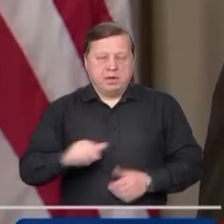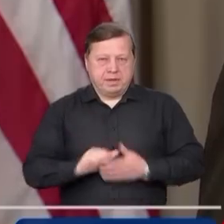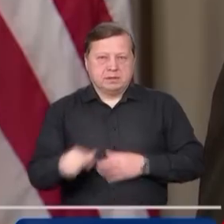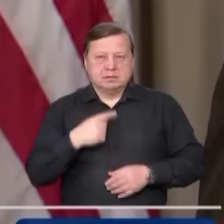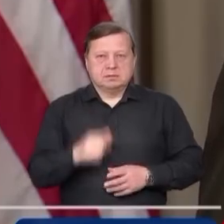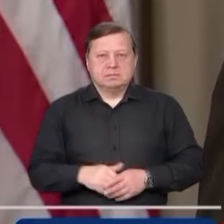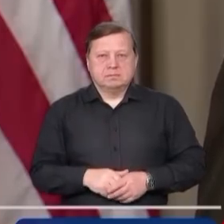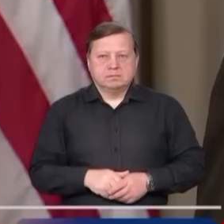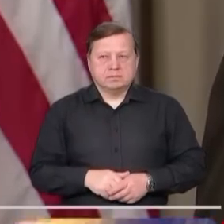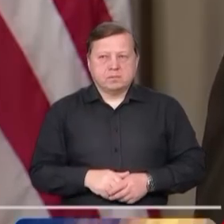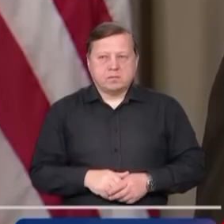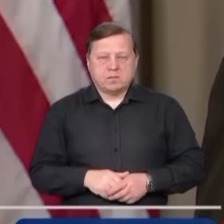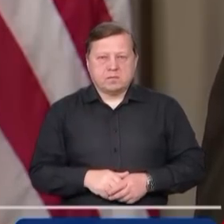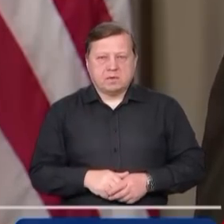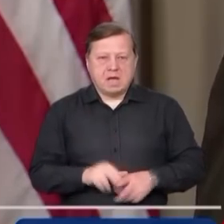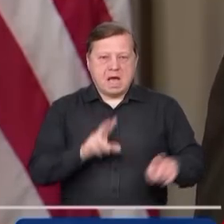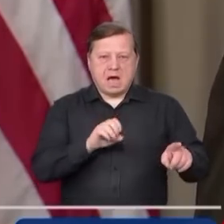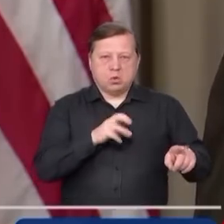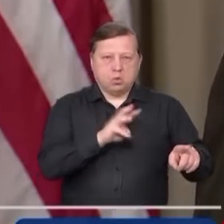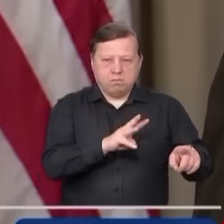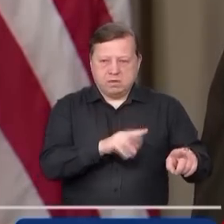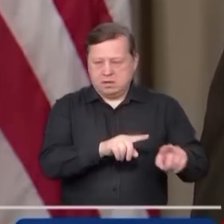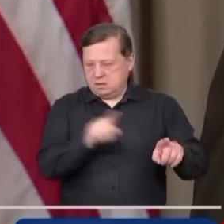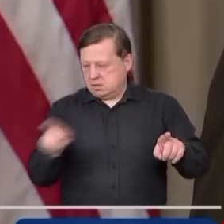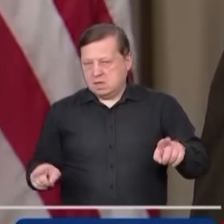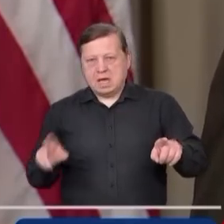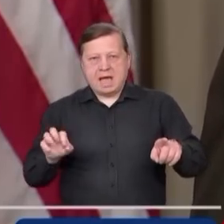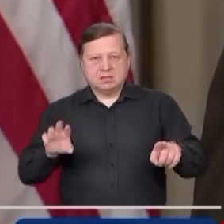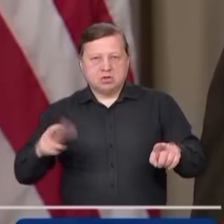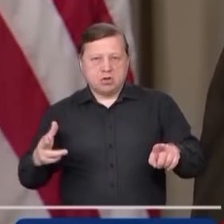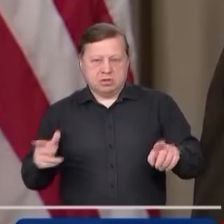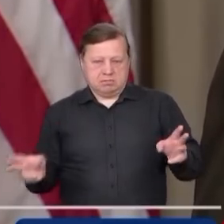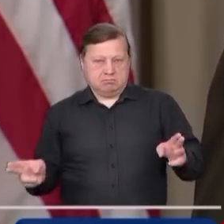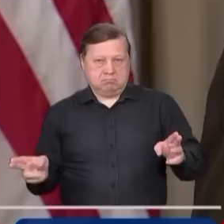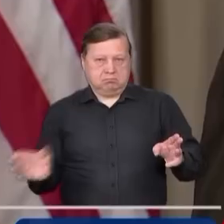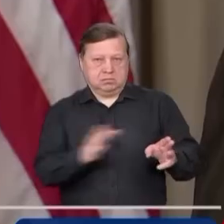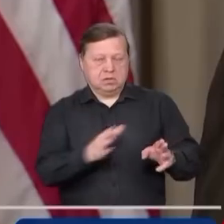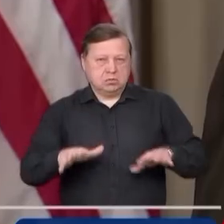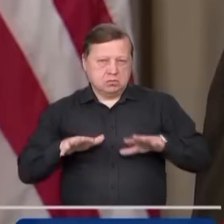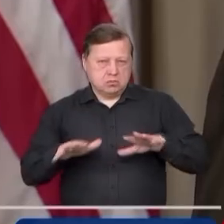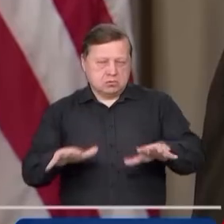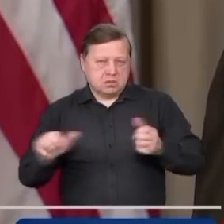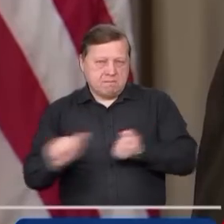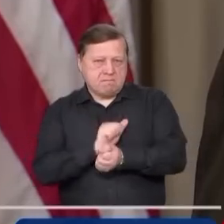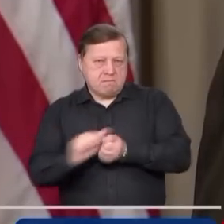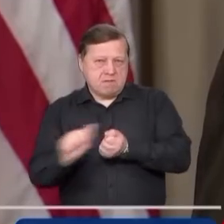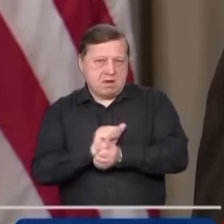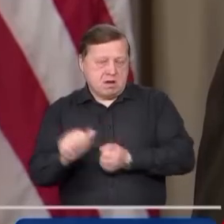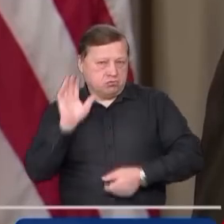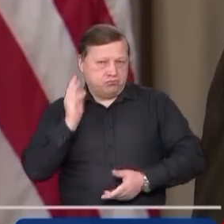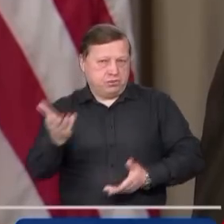od Charkowa aż po Cherson. Toczą się tam znaczące